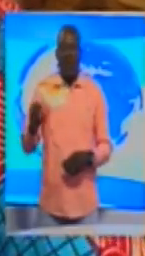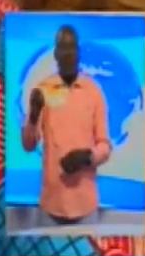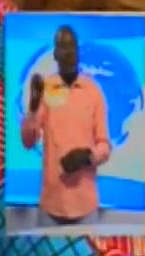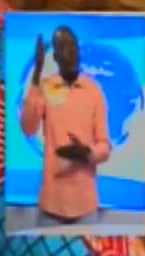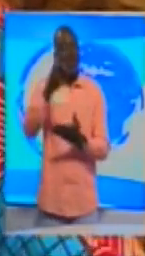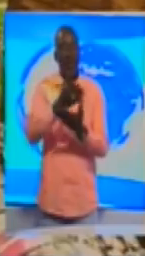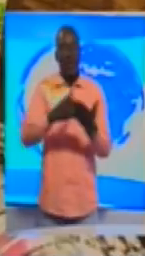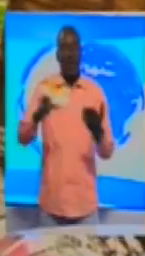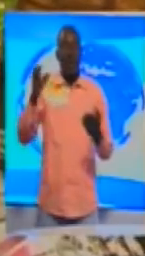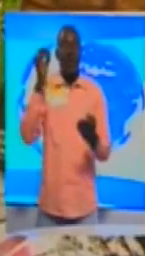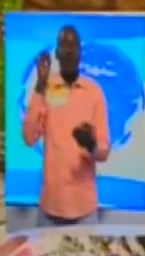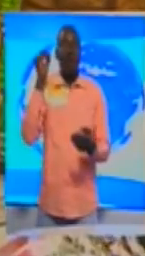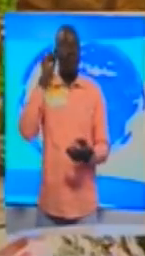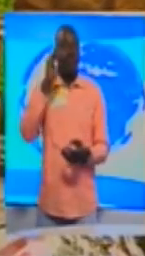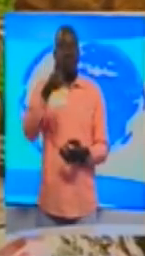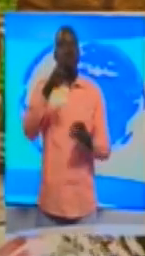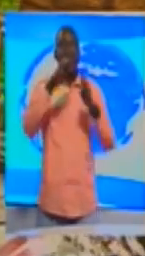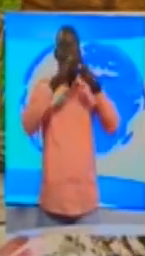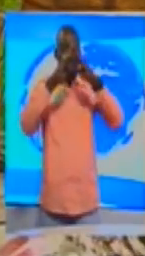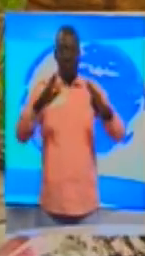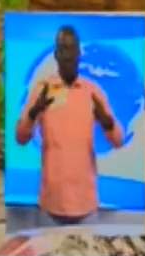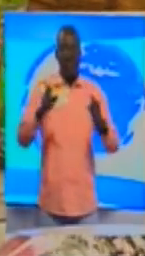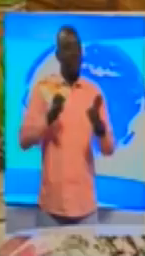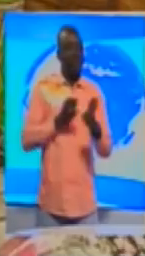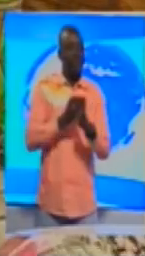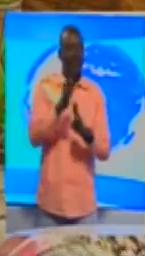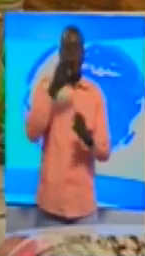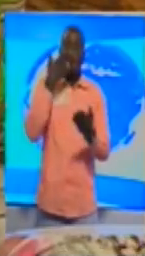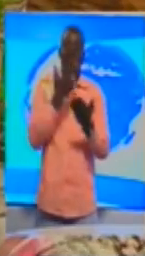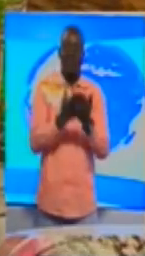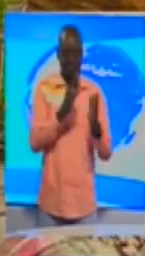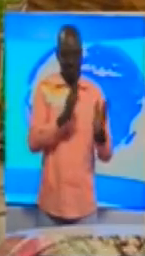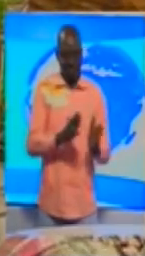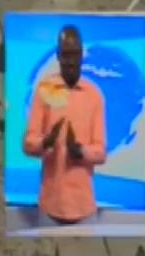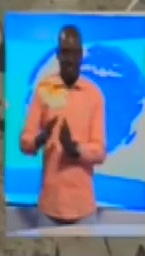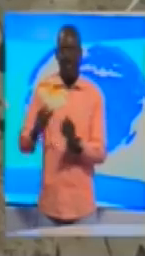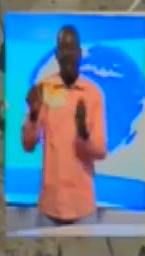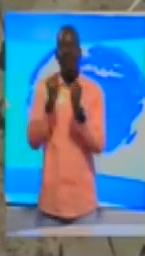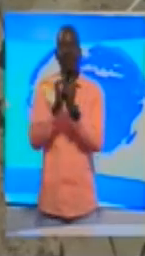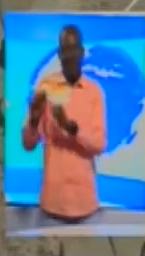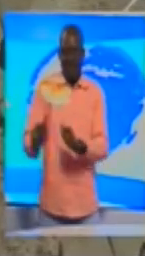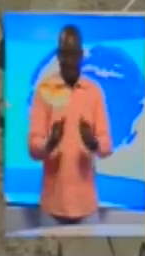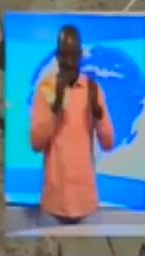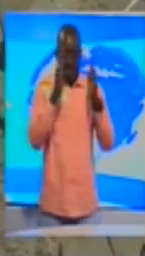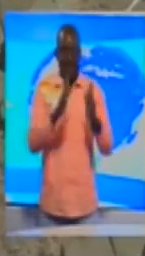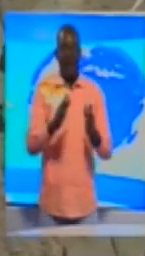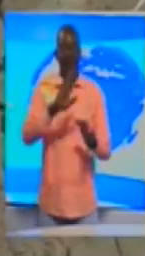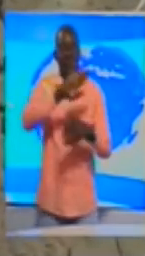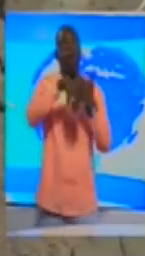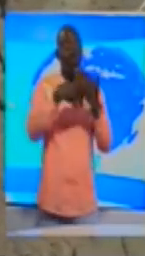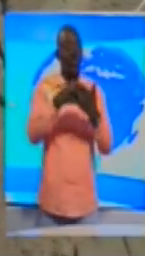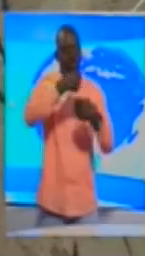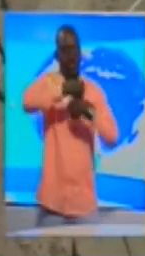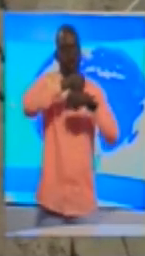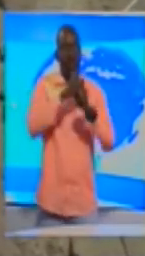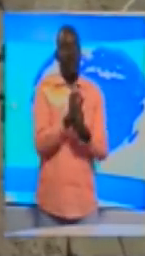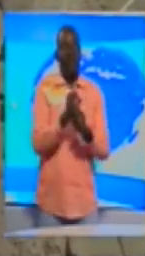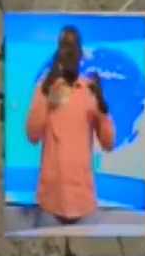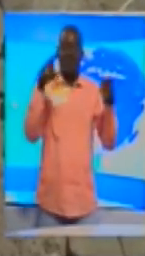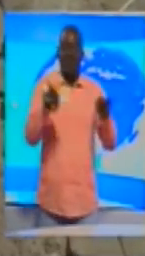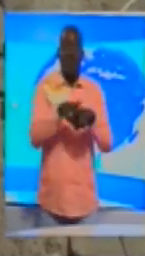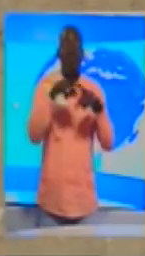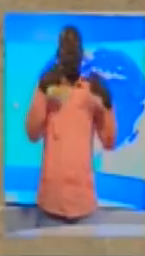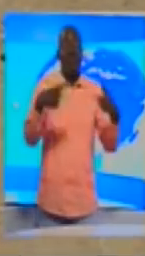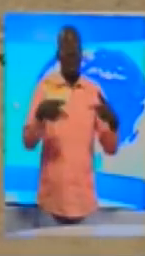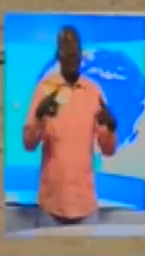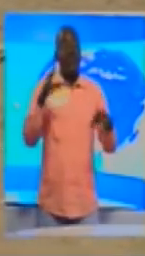sites aurifères. Une filière bien organisée et selon les acteurs, tous, producteurs comme vendeurs, y